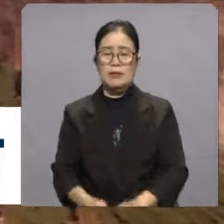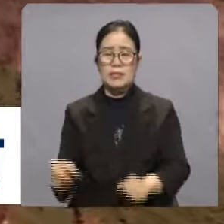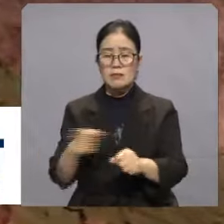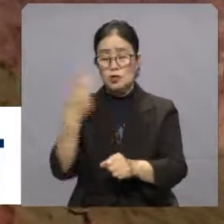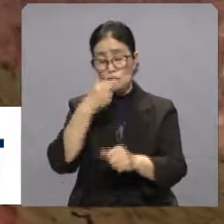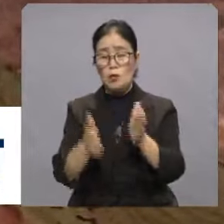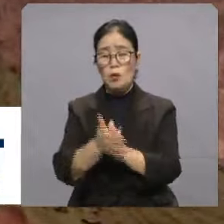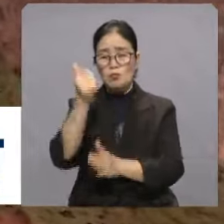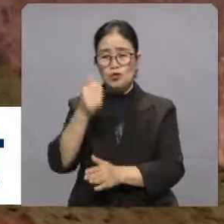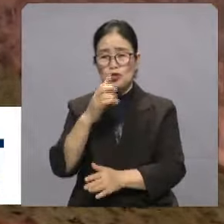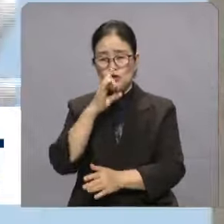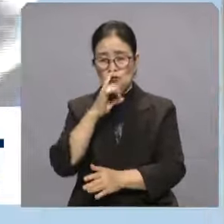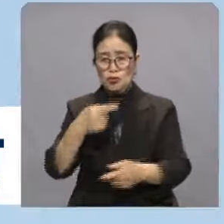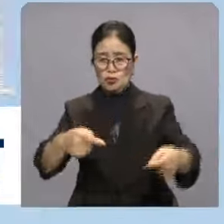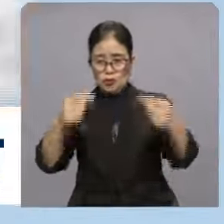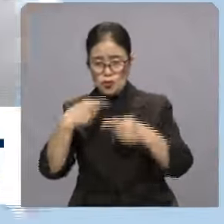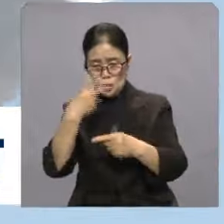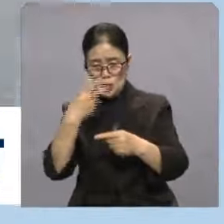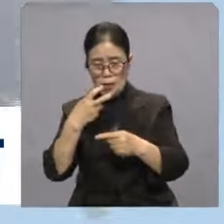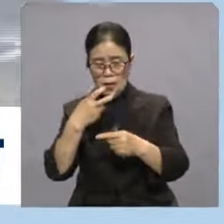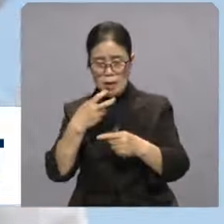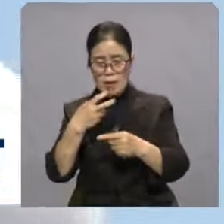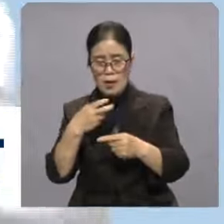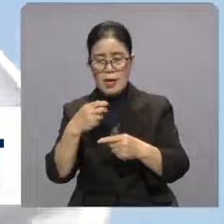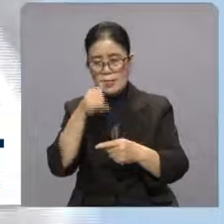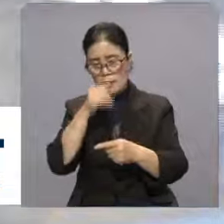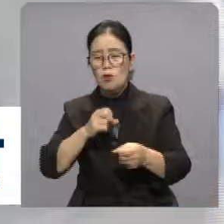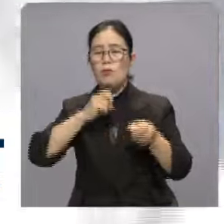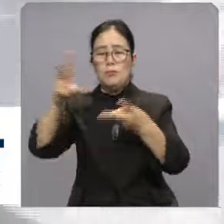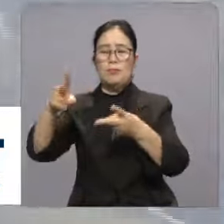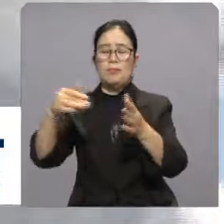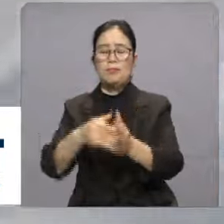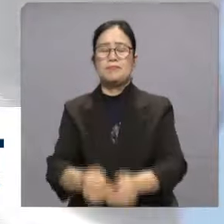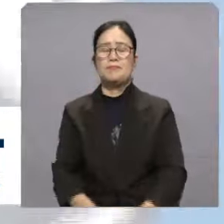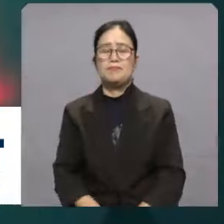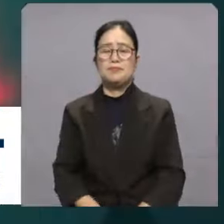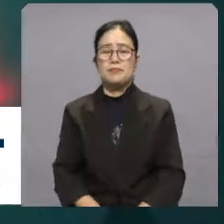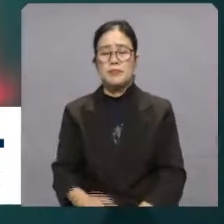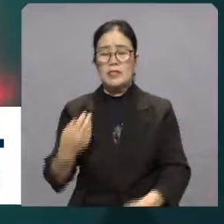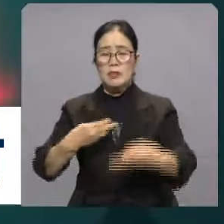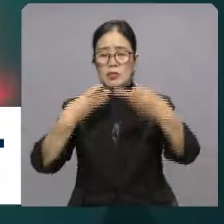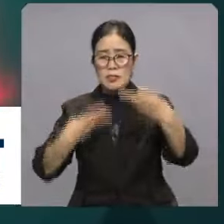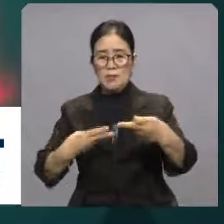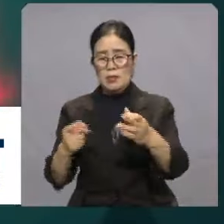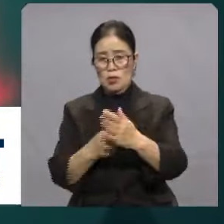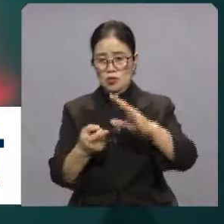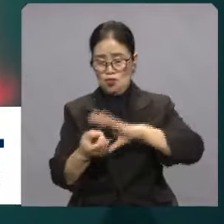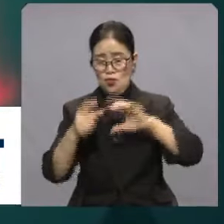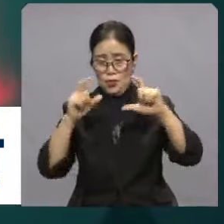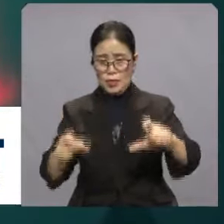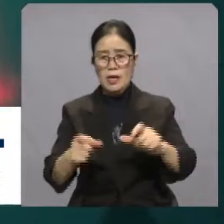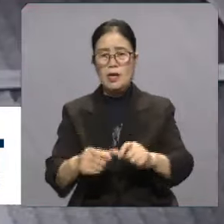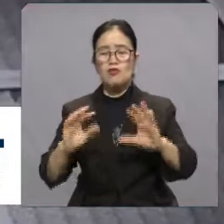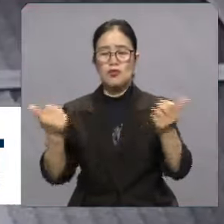수사 본부는 서울중앙지검에 출석해 조사 받으라고 정 처장에게 통보했습니다 방첩 3는 지난 3일 비상 기 선포 당시